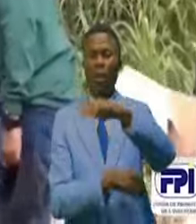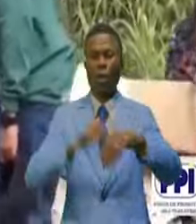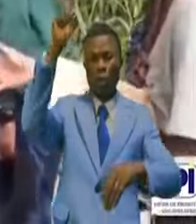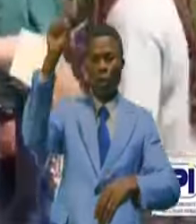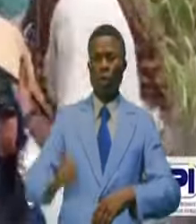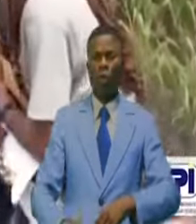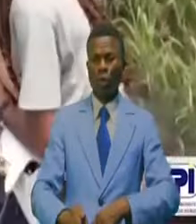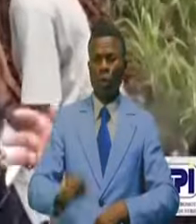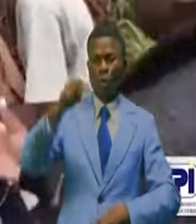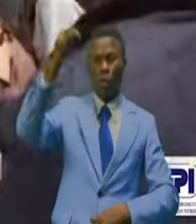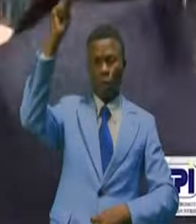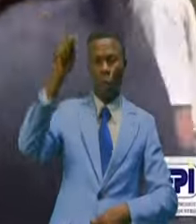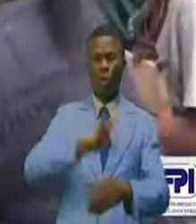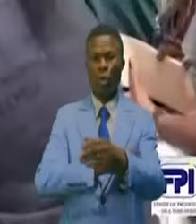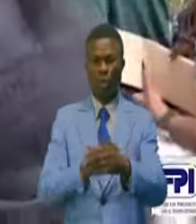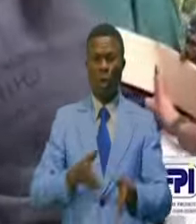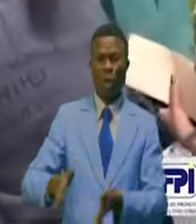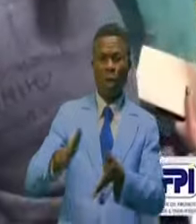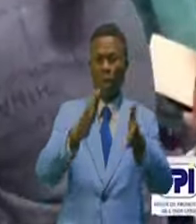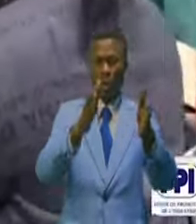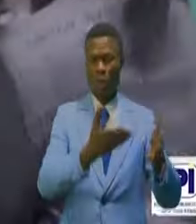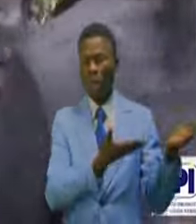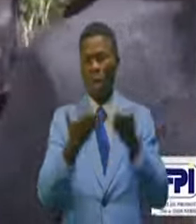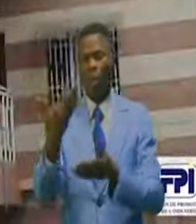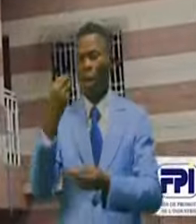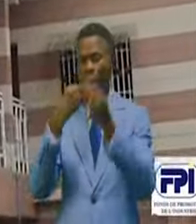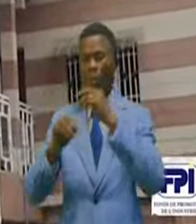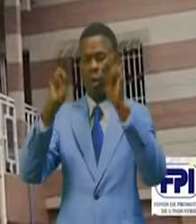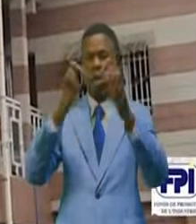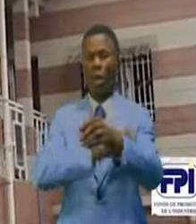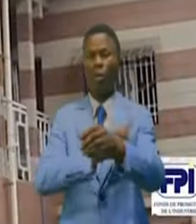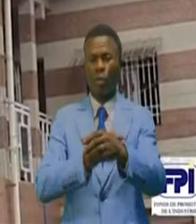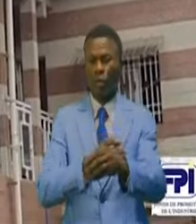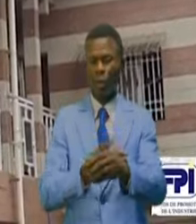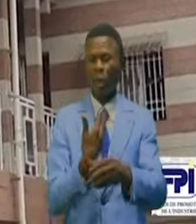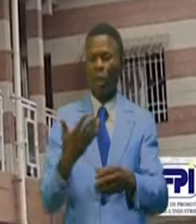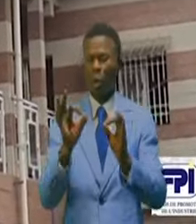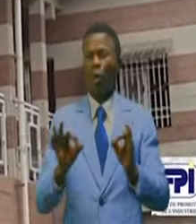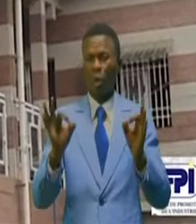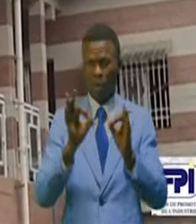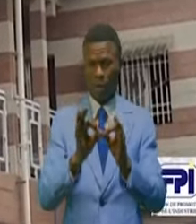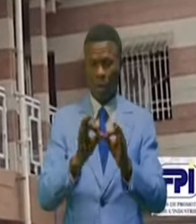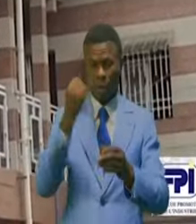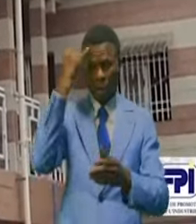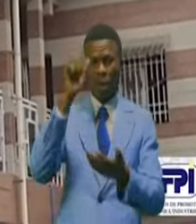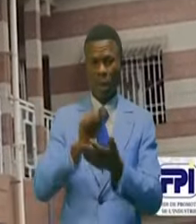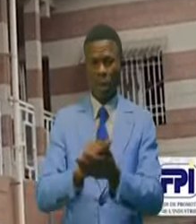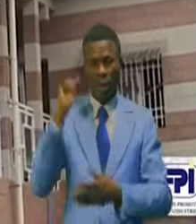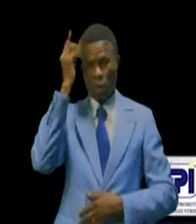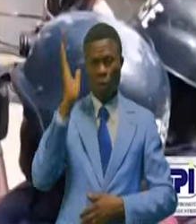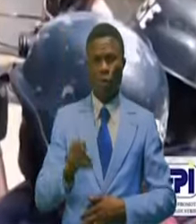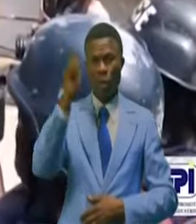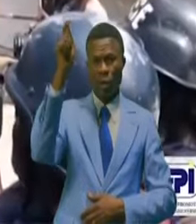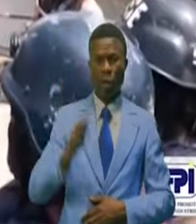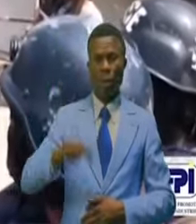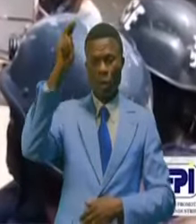en plus, c'est la voie d'approvisionnement de la ville de Goma en bien des premières nécessités. C'est dans ce cadre que le gouverneur militaire